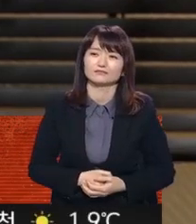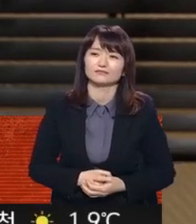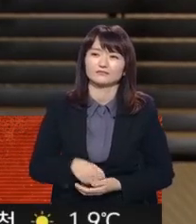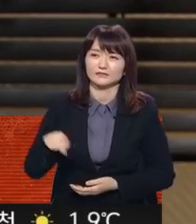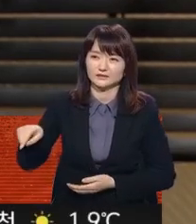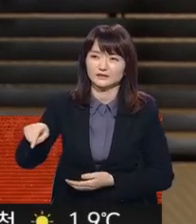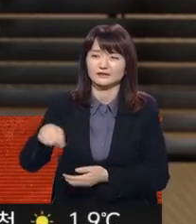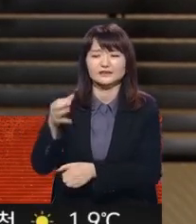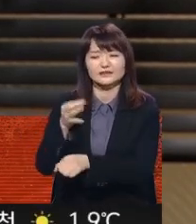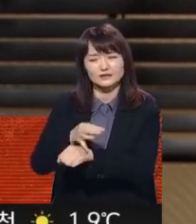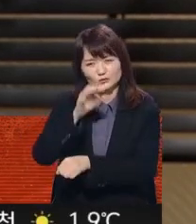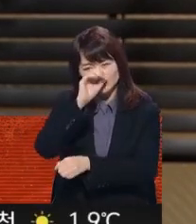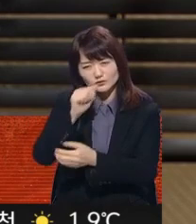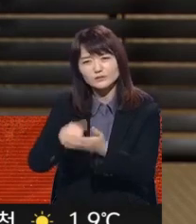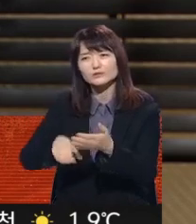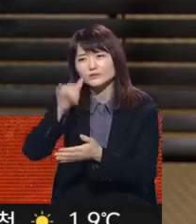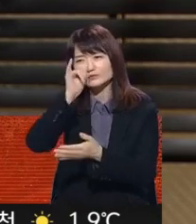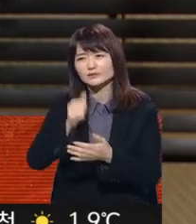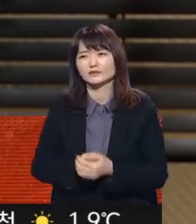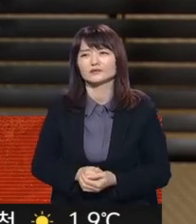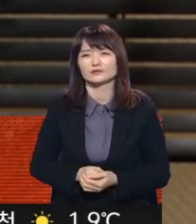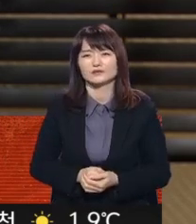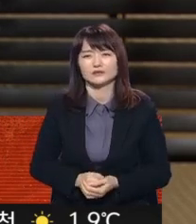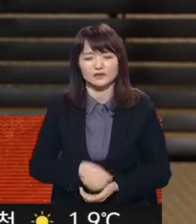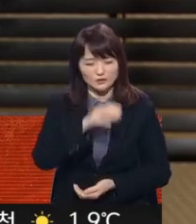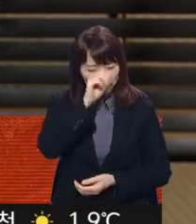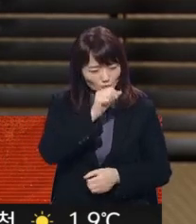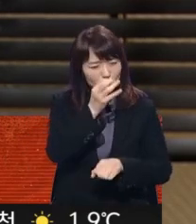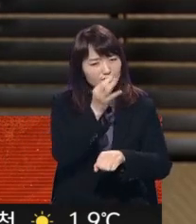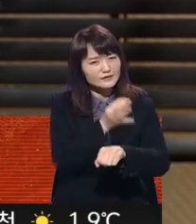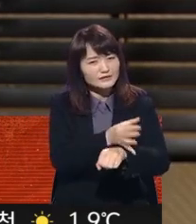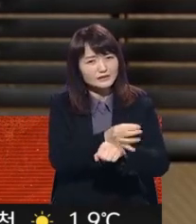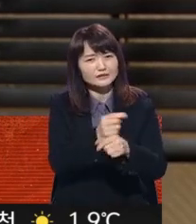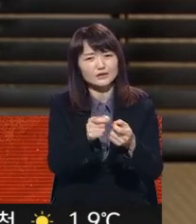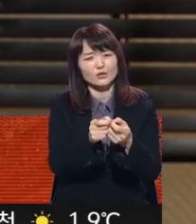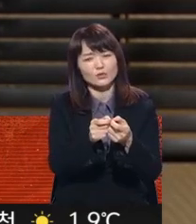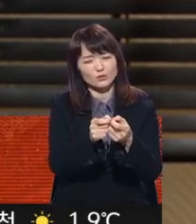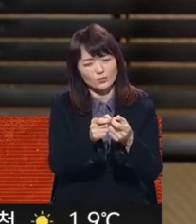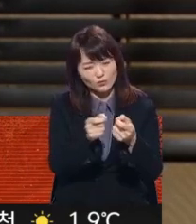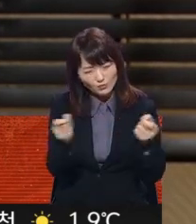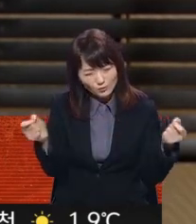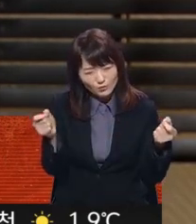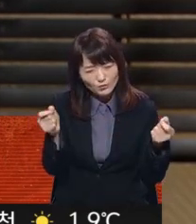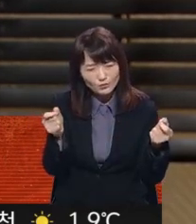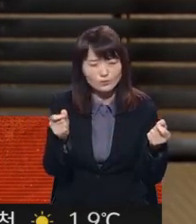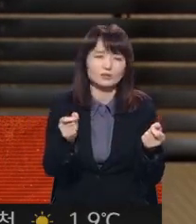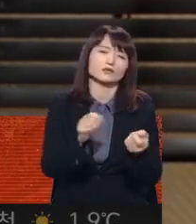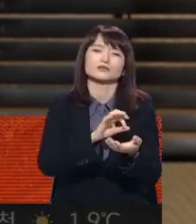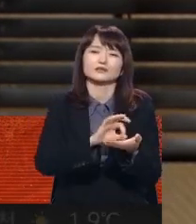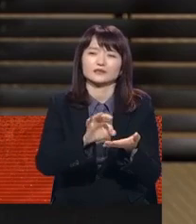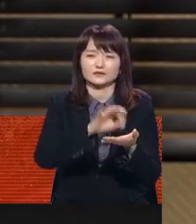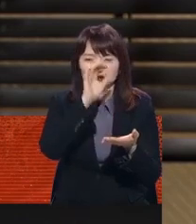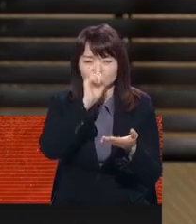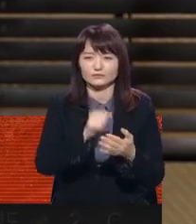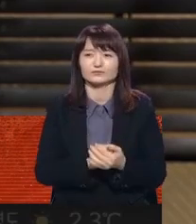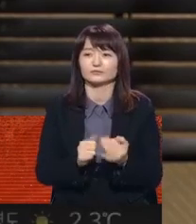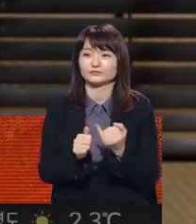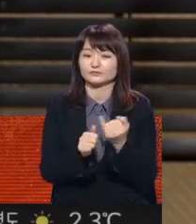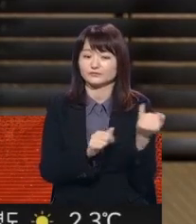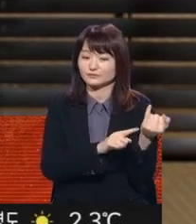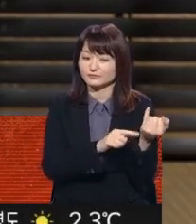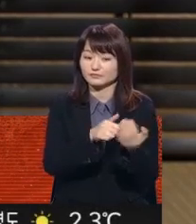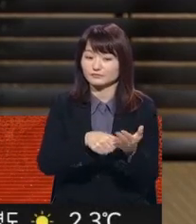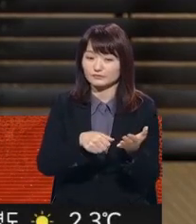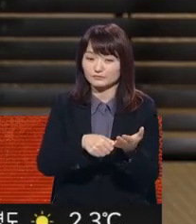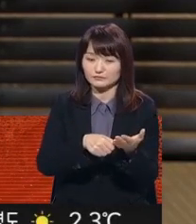좋은 제품이 있고 그렇지 않고 제대로 된 걸 좋은 걸 사서 더 오래, 그게 더 가성비인 것도 있거든요. 아내분께서 물건들을 볼